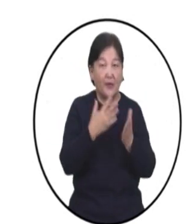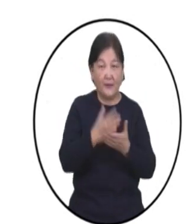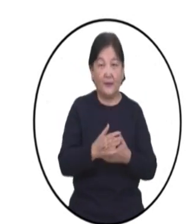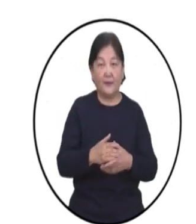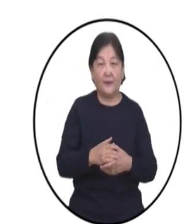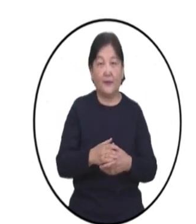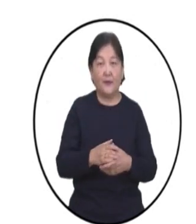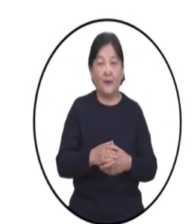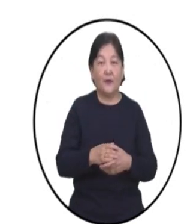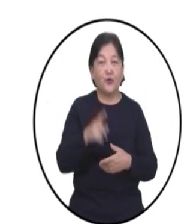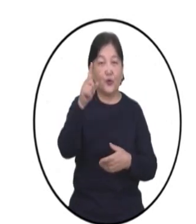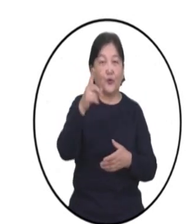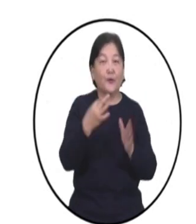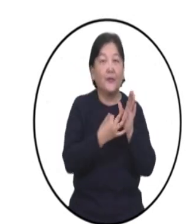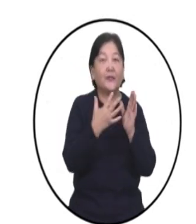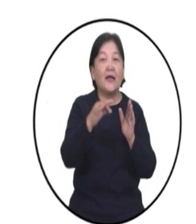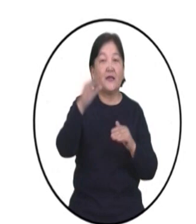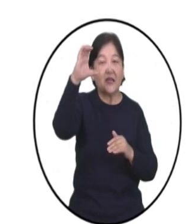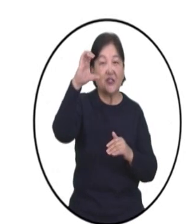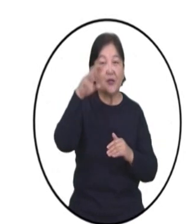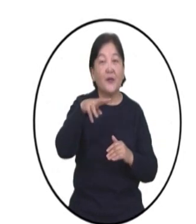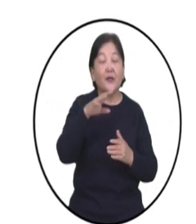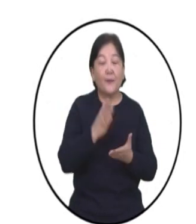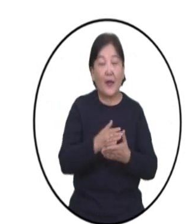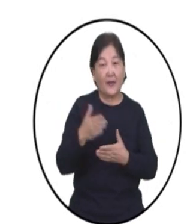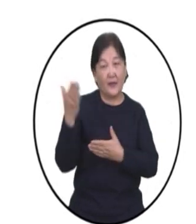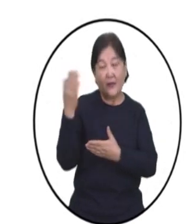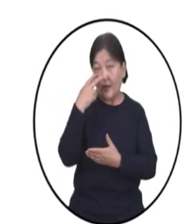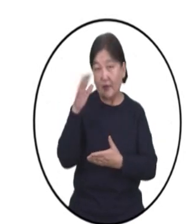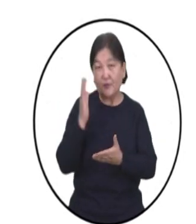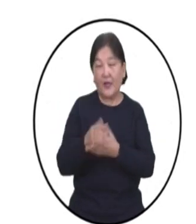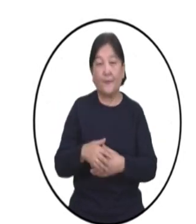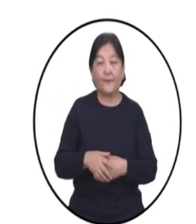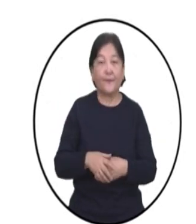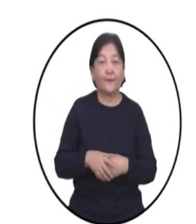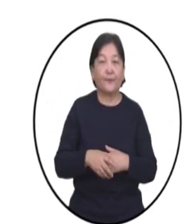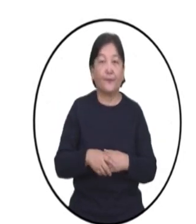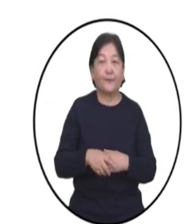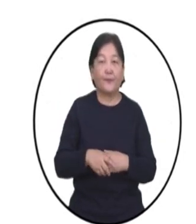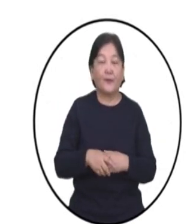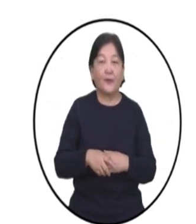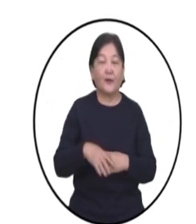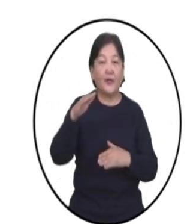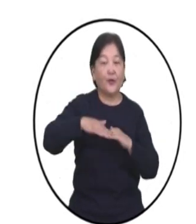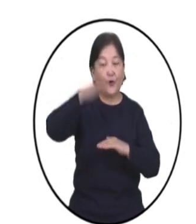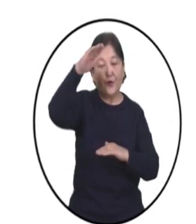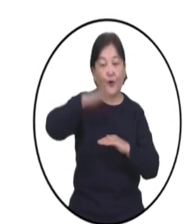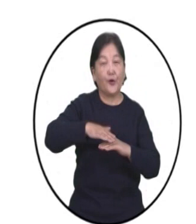бол 180 сантиметрийг илэрхийлж байна гэсэн үг. За, ингээд кавертэл хоорондын далаацыг нь олох юм